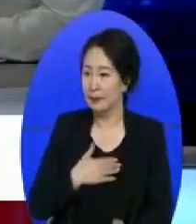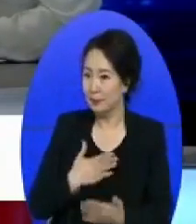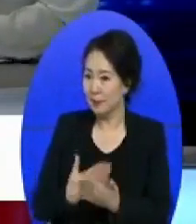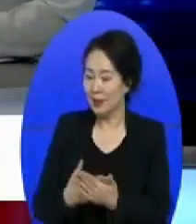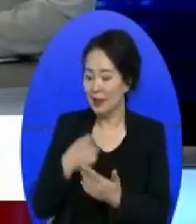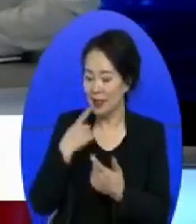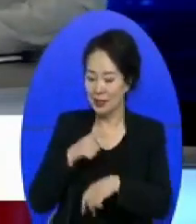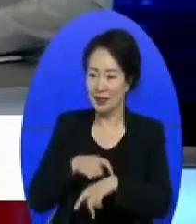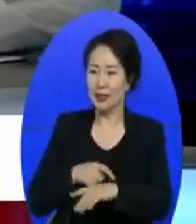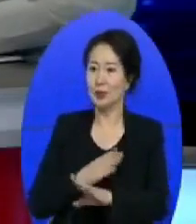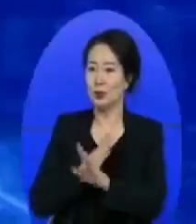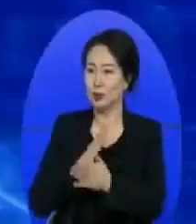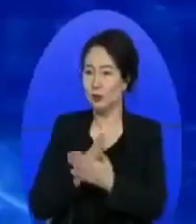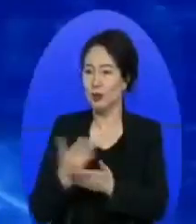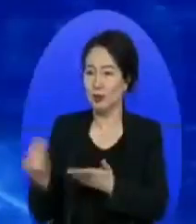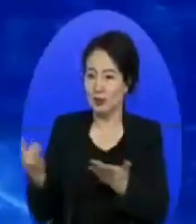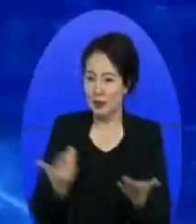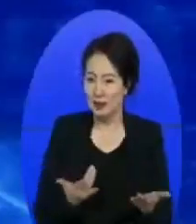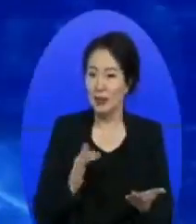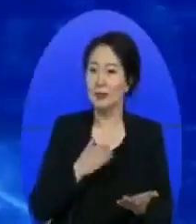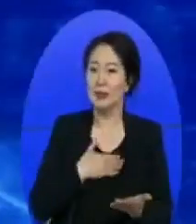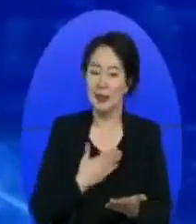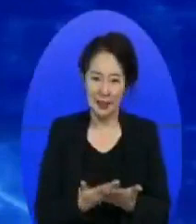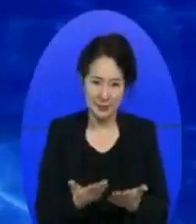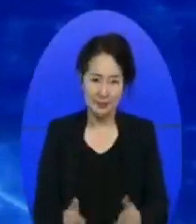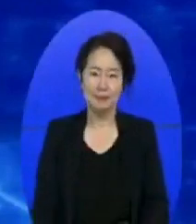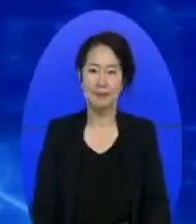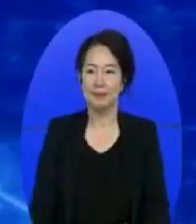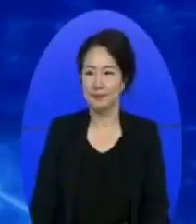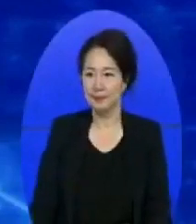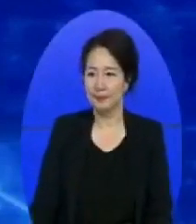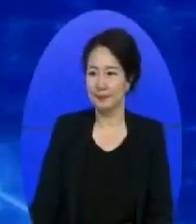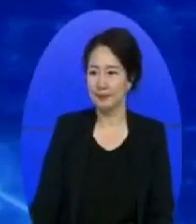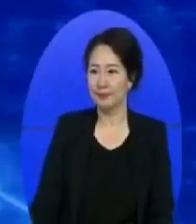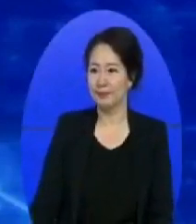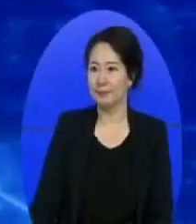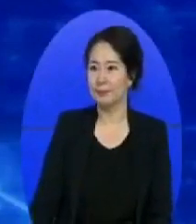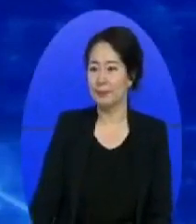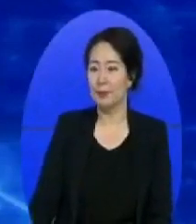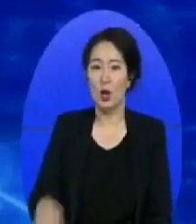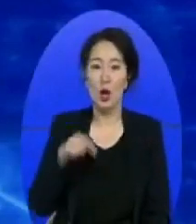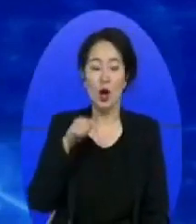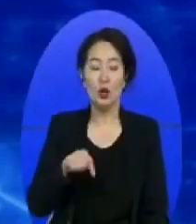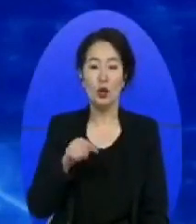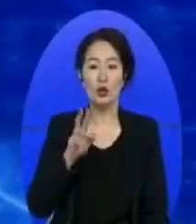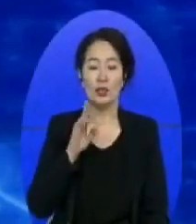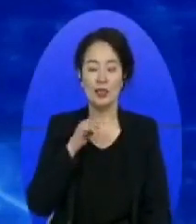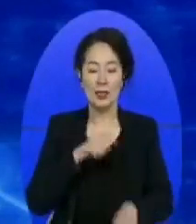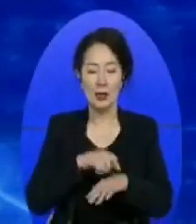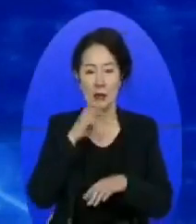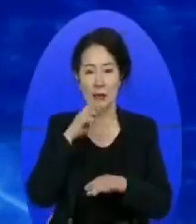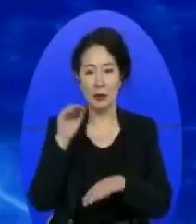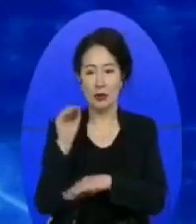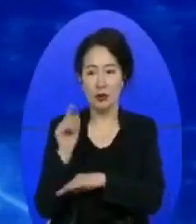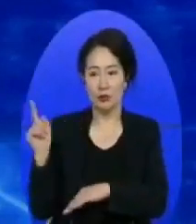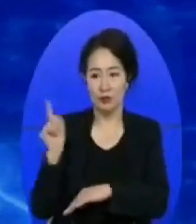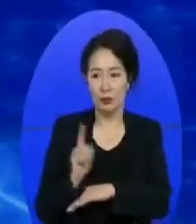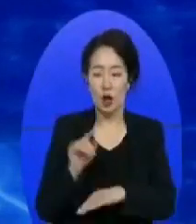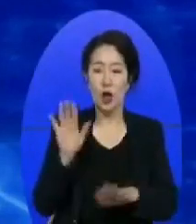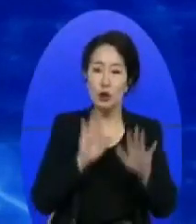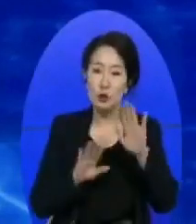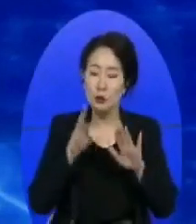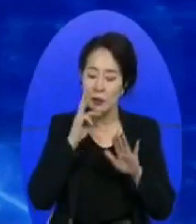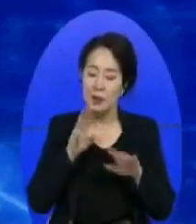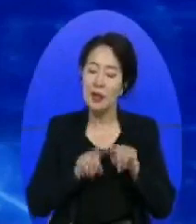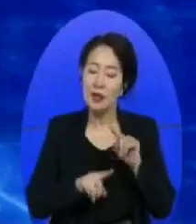Бидний ярилцлага цагийн төрөө дуусч байна. Урилга хүлээн авч ирсэн танд баярлалаа. За, баярлалаа. Өнөөдөр өнөөдөр цагийн үрдийн зочинтой нөхцөл